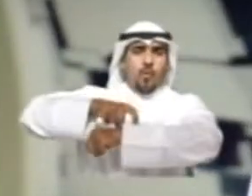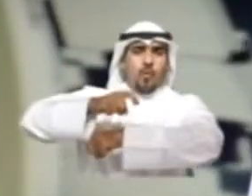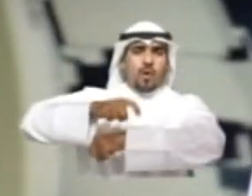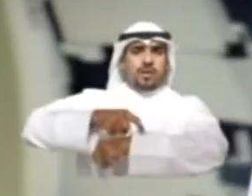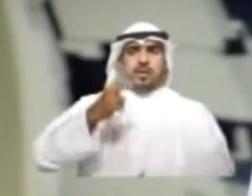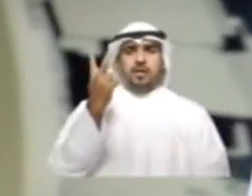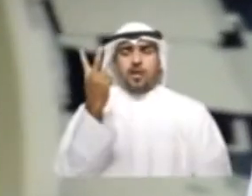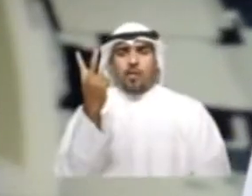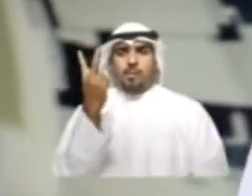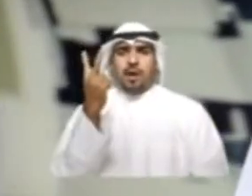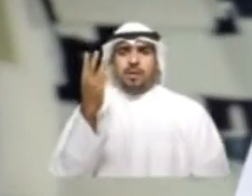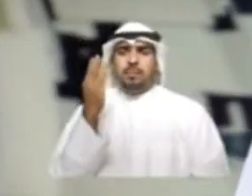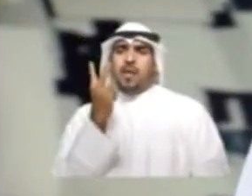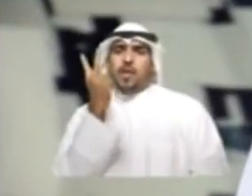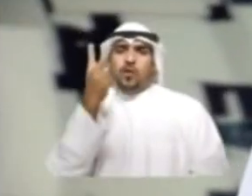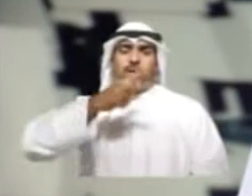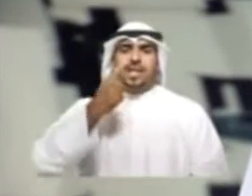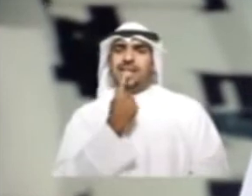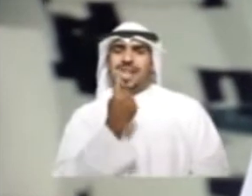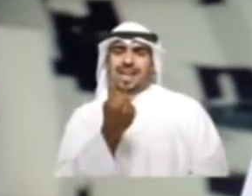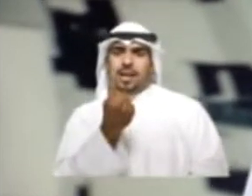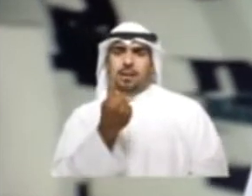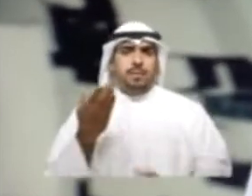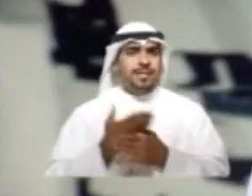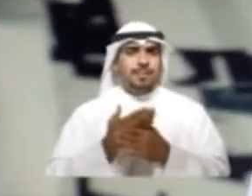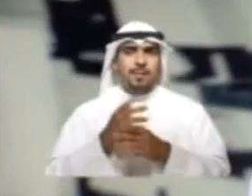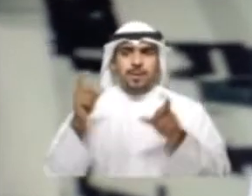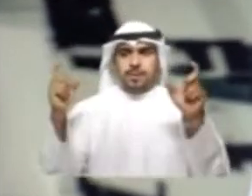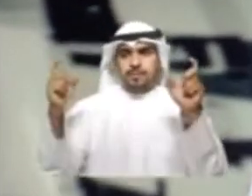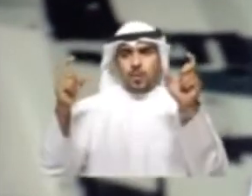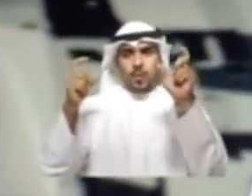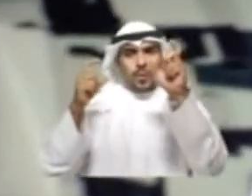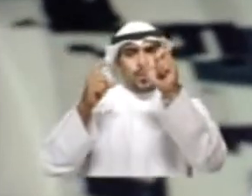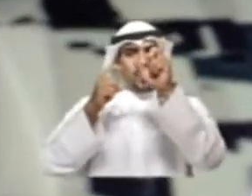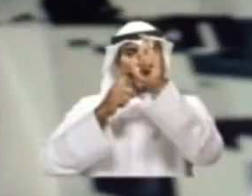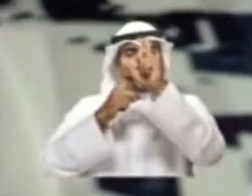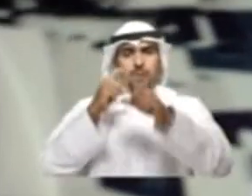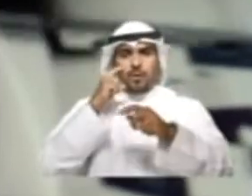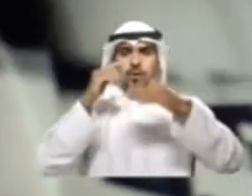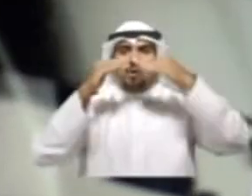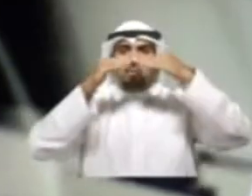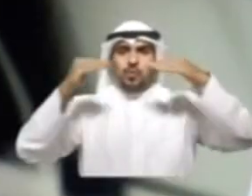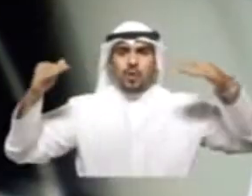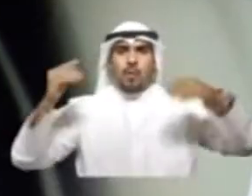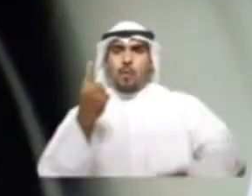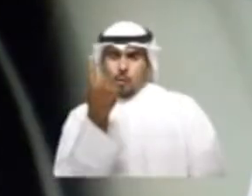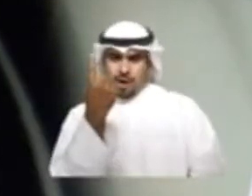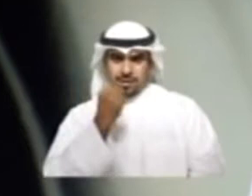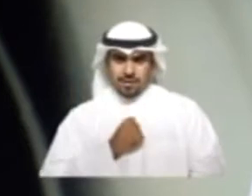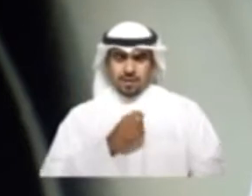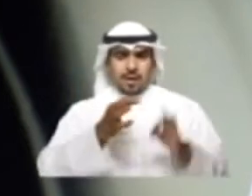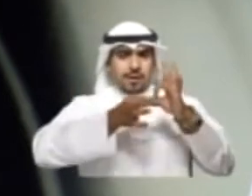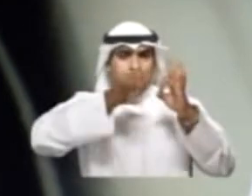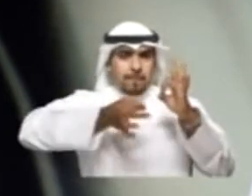8:22 مساء. وهذا الخسوف للقمر يحدث عندما تكون الشمس والأرض والقمر على مستوى واحد.